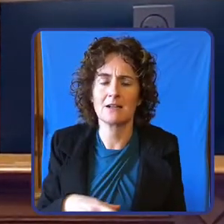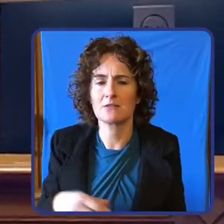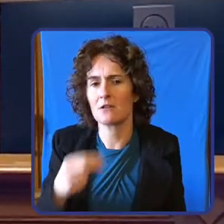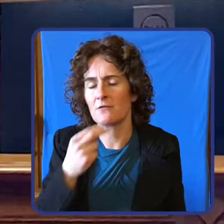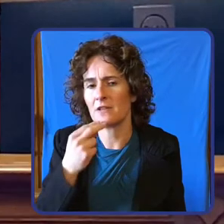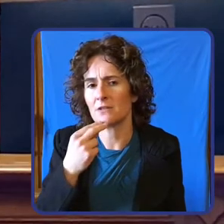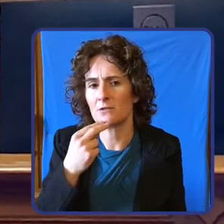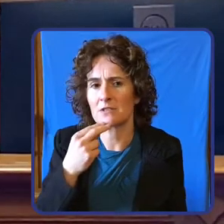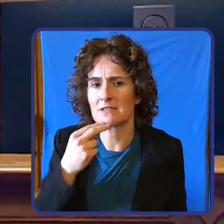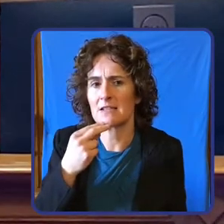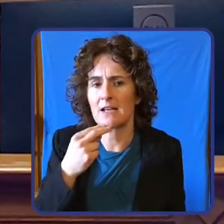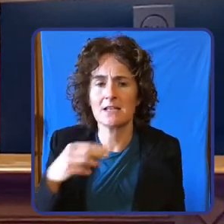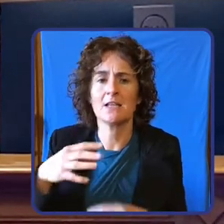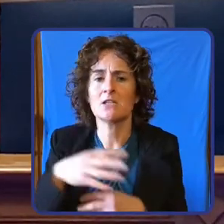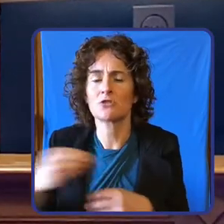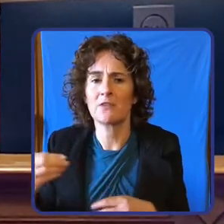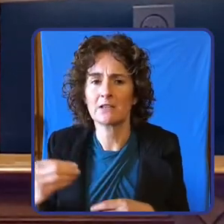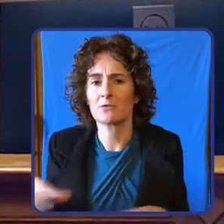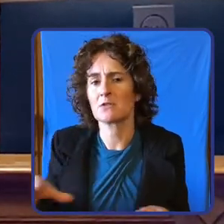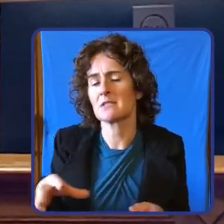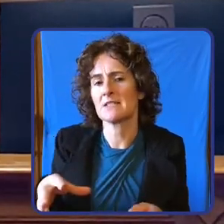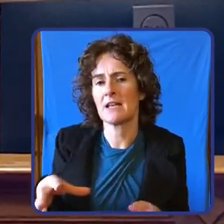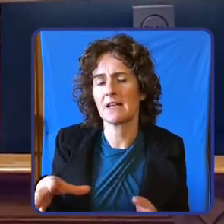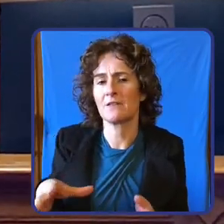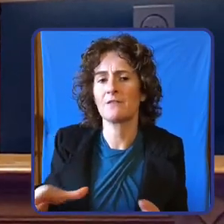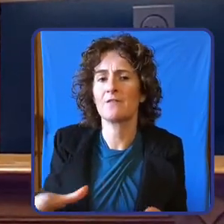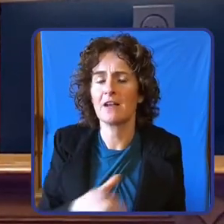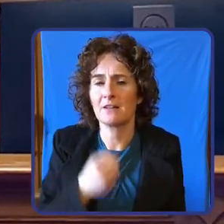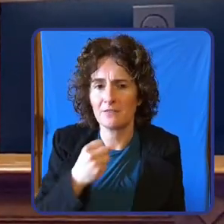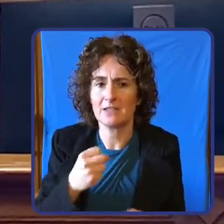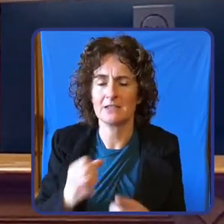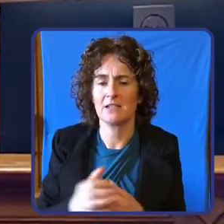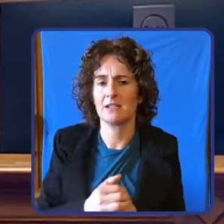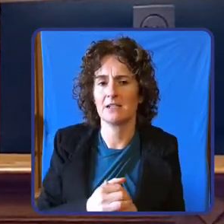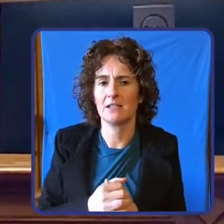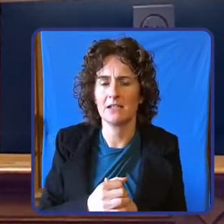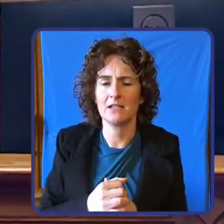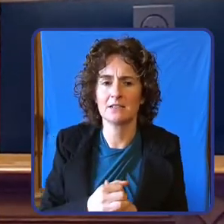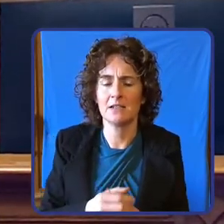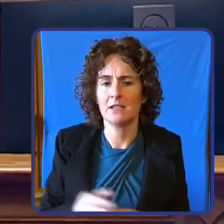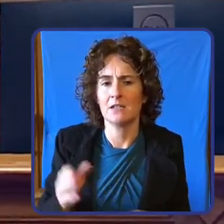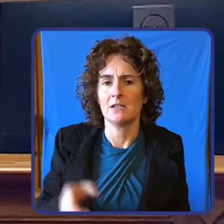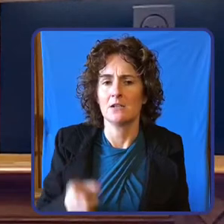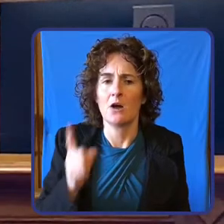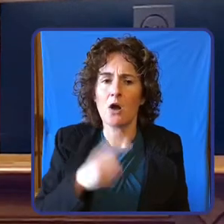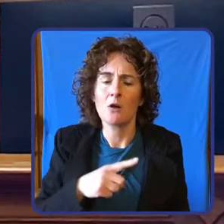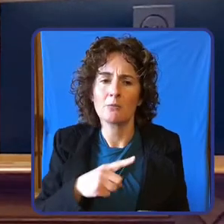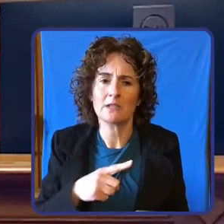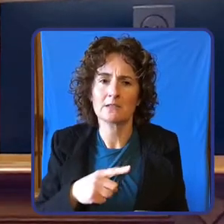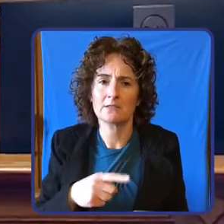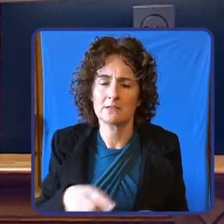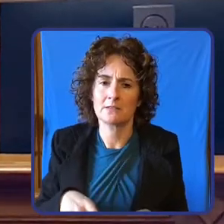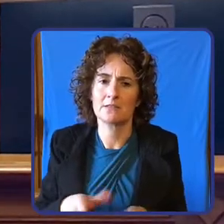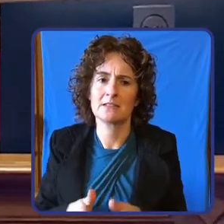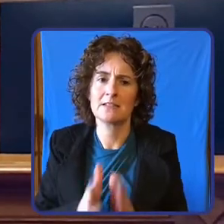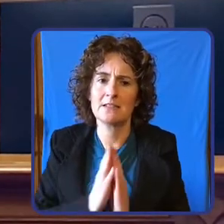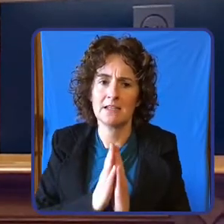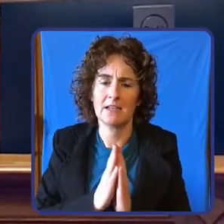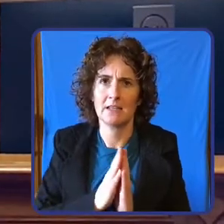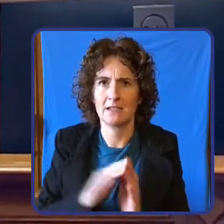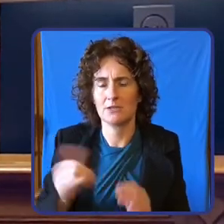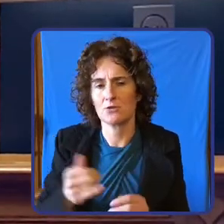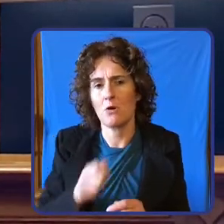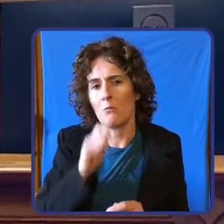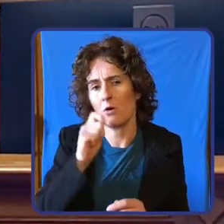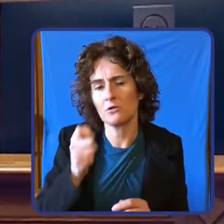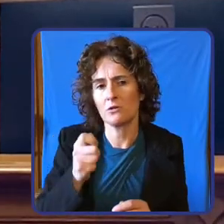a NATO-ba. Amit a teljes finn lakosság kér, amit a teljes rajtunk kívülálló törökökön kívülálló, de azt gondolom, hogy a magyar lakosság is